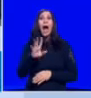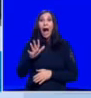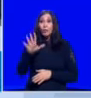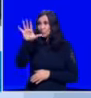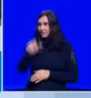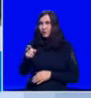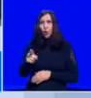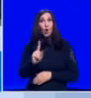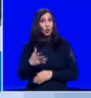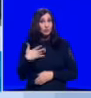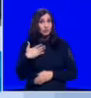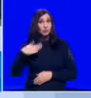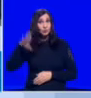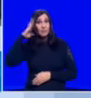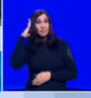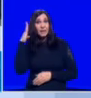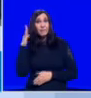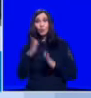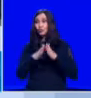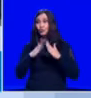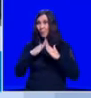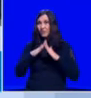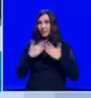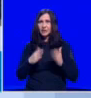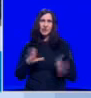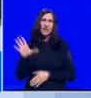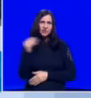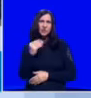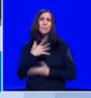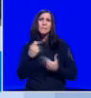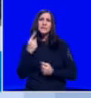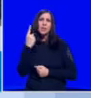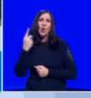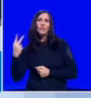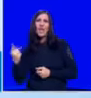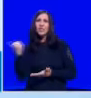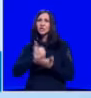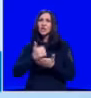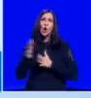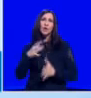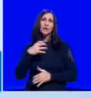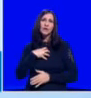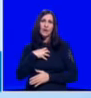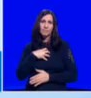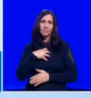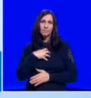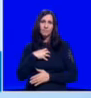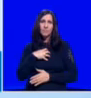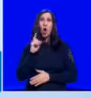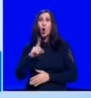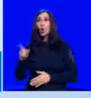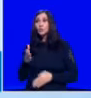служебен премиер от домовата книга? Всичките са, абсолютно всичките, без едно или две назначения, са хора на ГЕРБ. Кого? Така, кой че, не реално... е на ГЕРБ? Кой